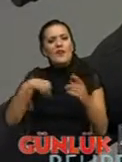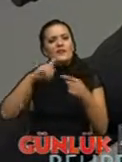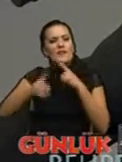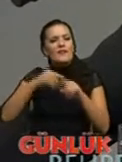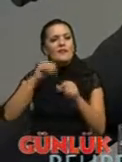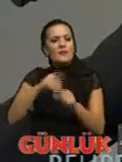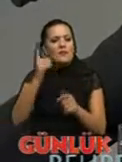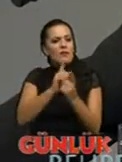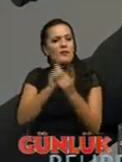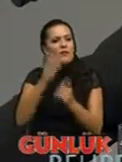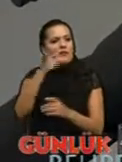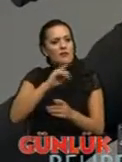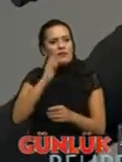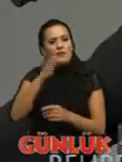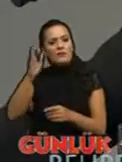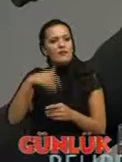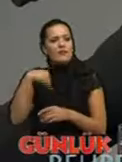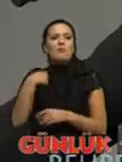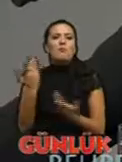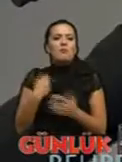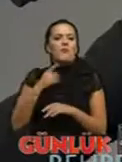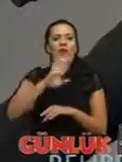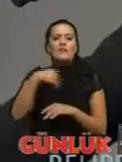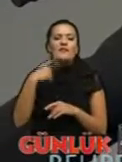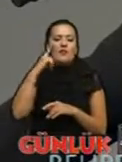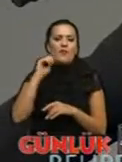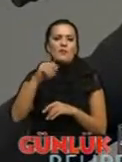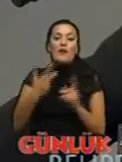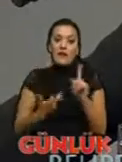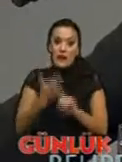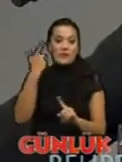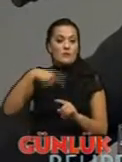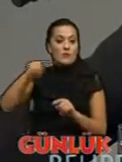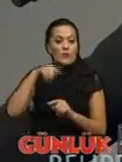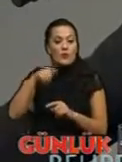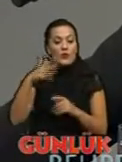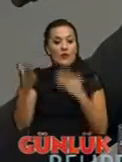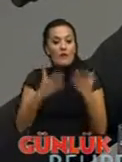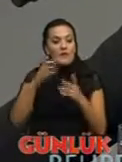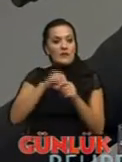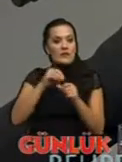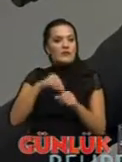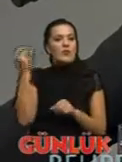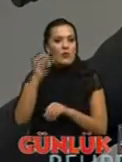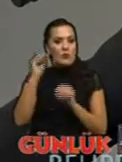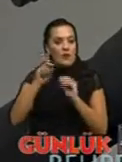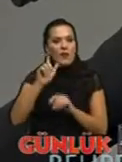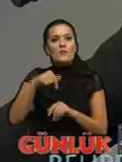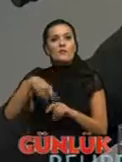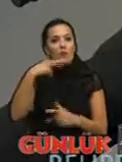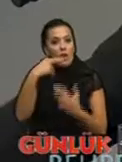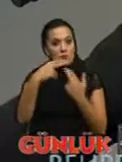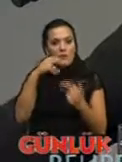Vallahi giriyorsun, tık tık tık geziyorsun. Tavsiye ederim. Kalkacak bunlar. Yani bu tavırları koymak lazım, bunları konuşmak